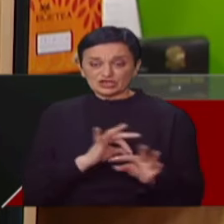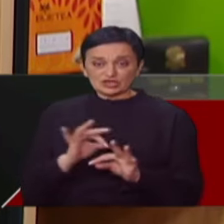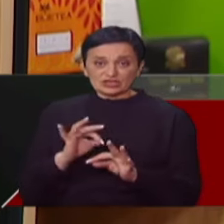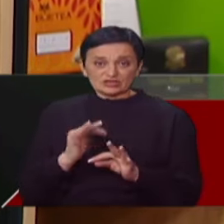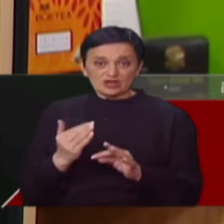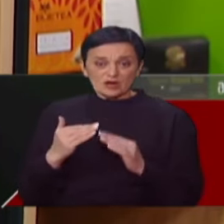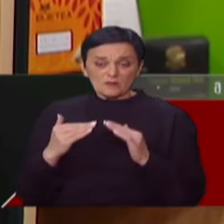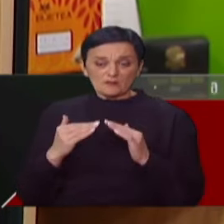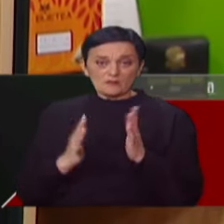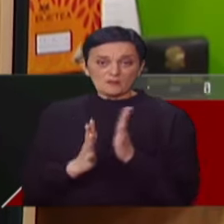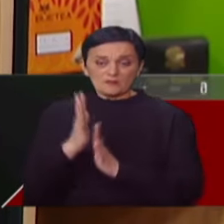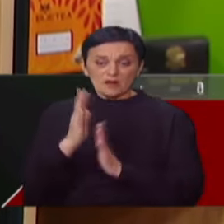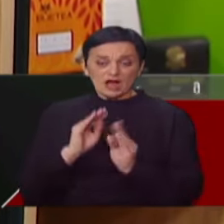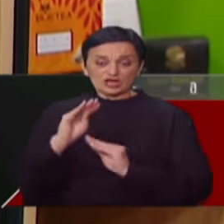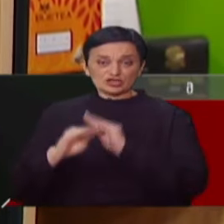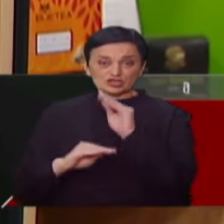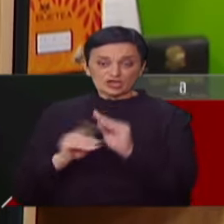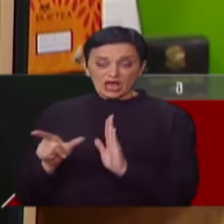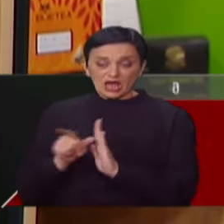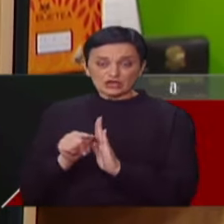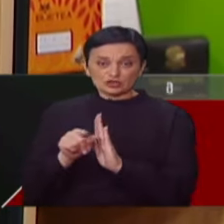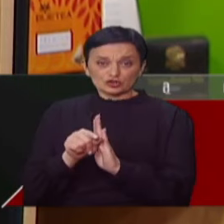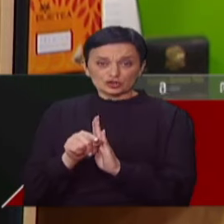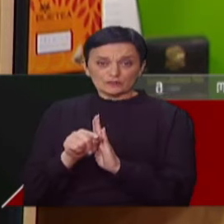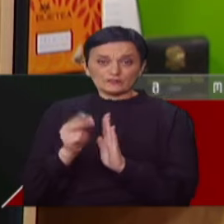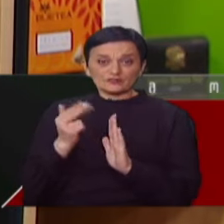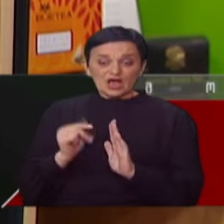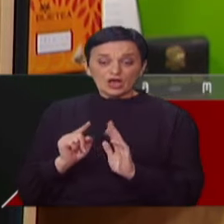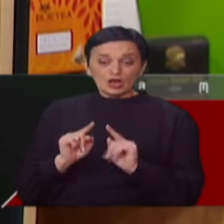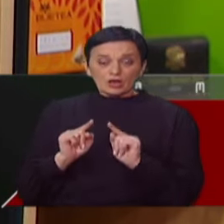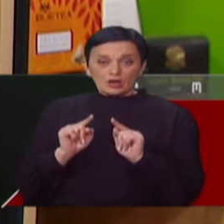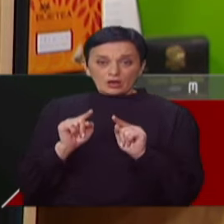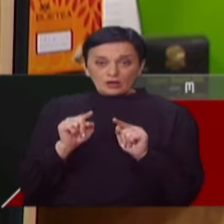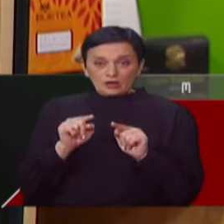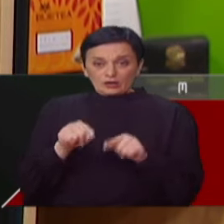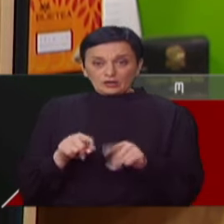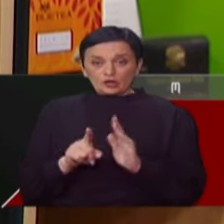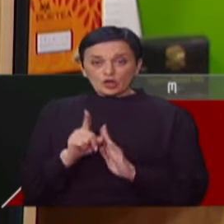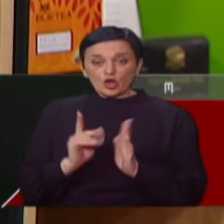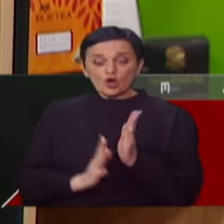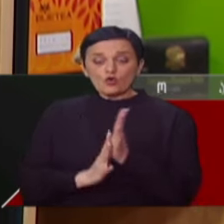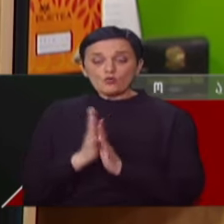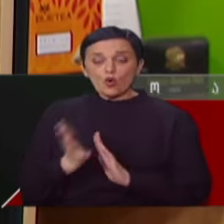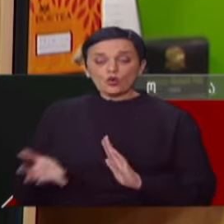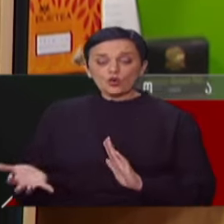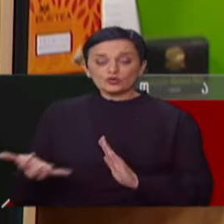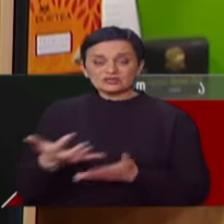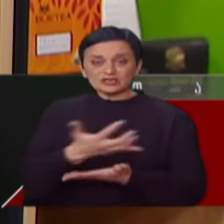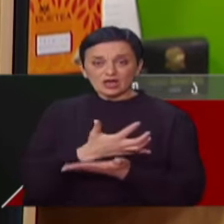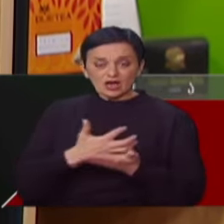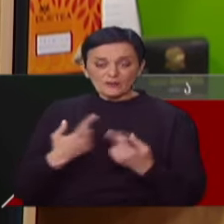ბაღების გაშენებასთან და მსხმოერობაში შესვლასთან ერთად მოსავლის ამღები ტექნიკაზე